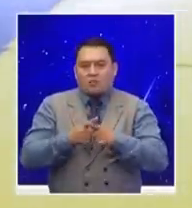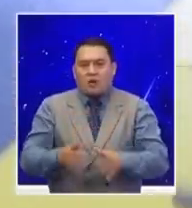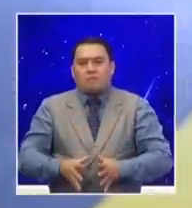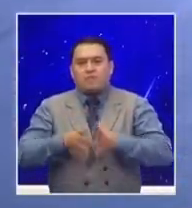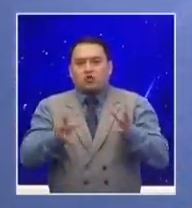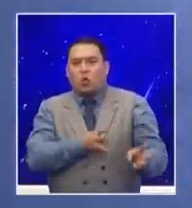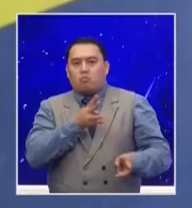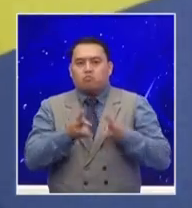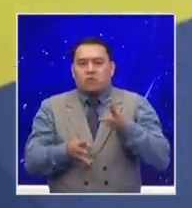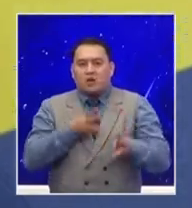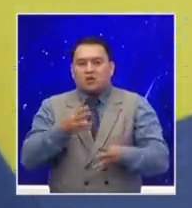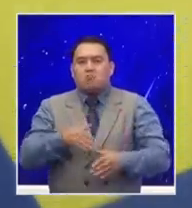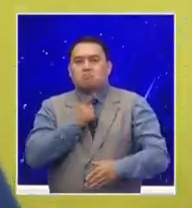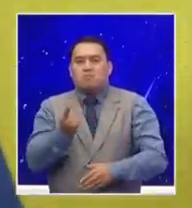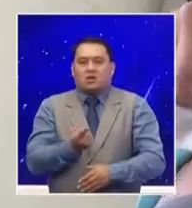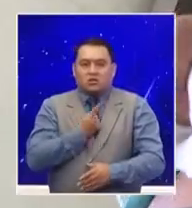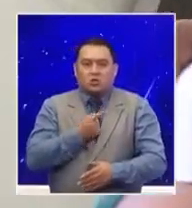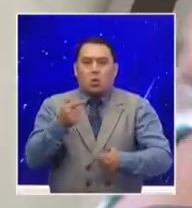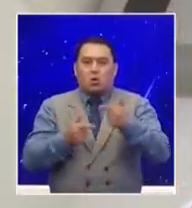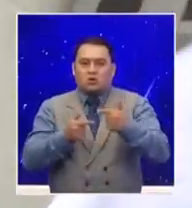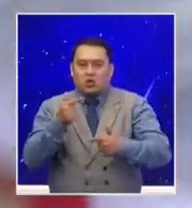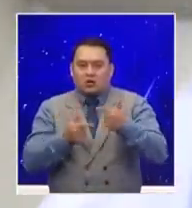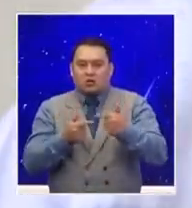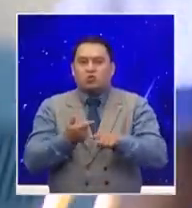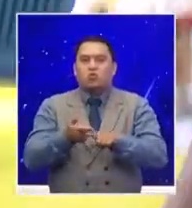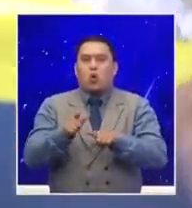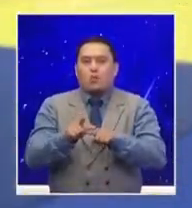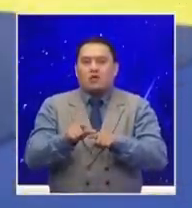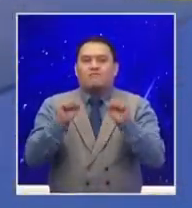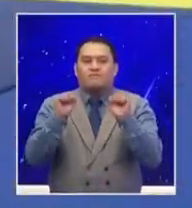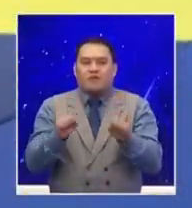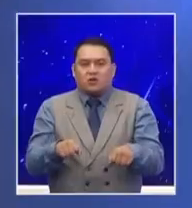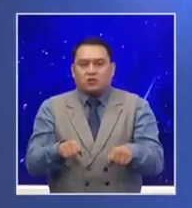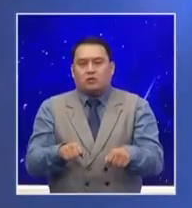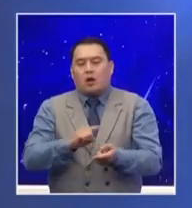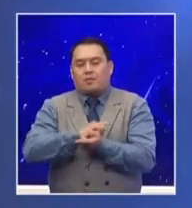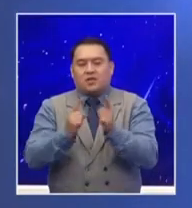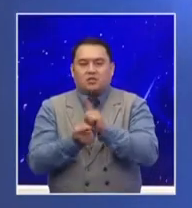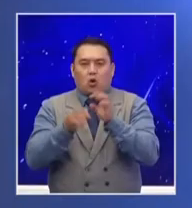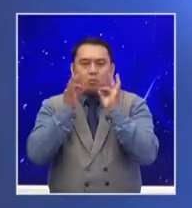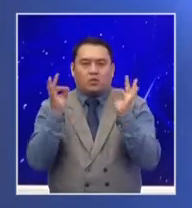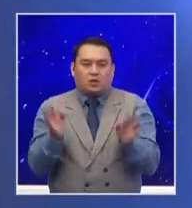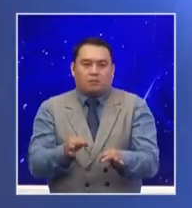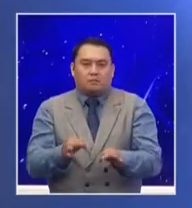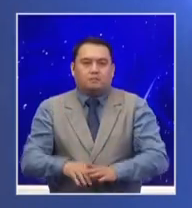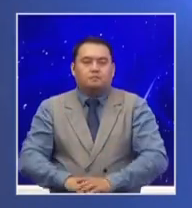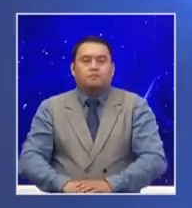большую мотивацию повысить мастерство в конкурентной среде. Кроме того, это еще одна возможность обмена опытом.